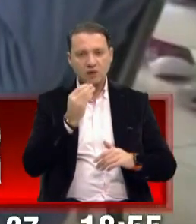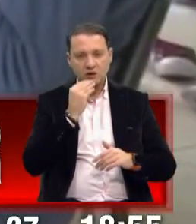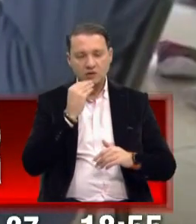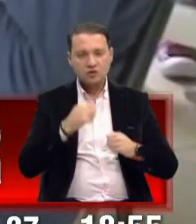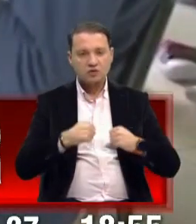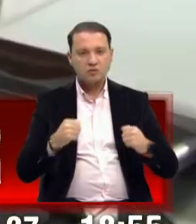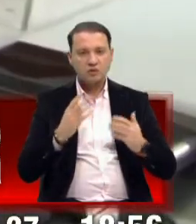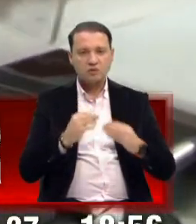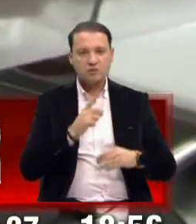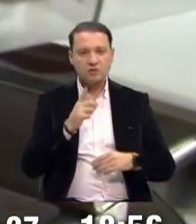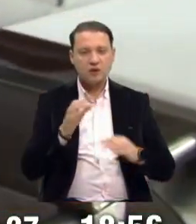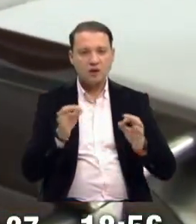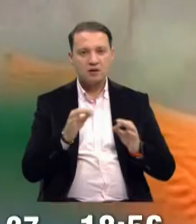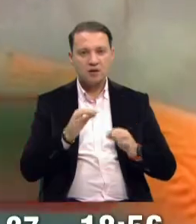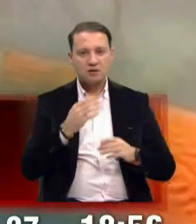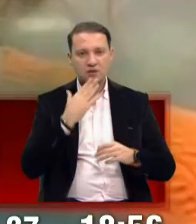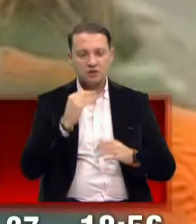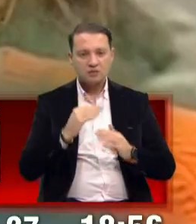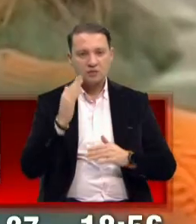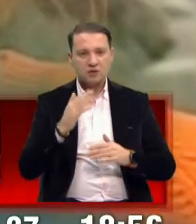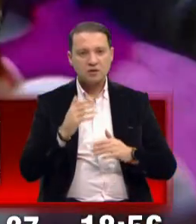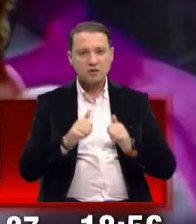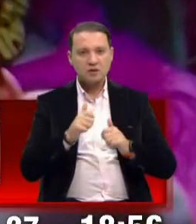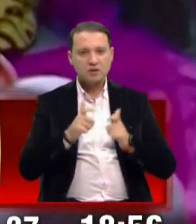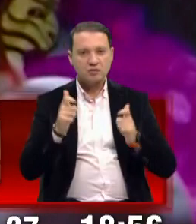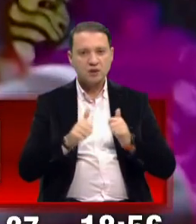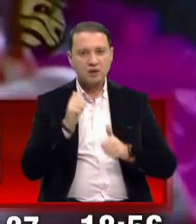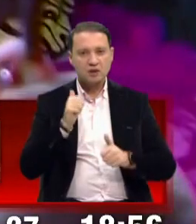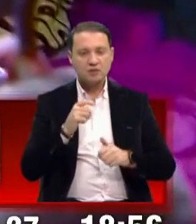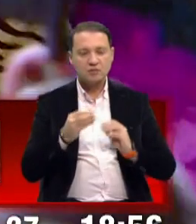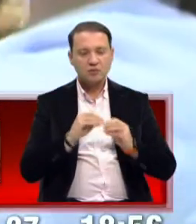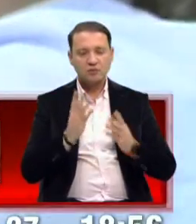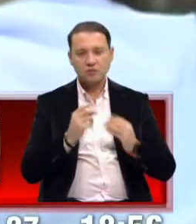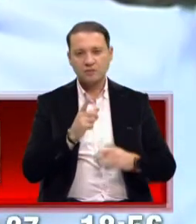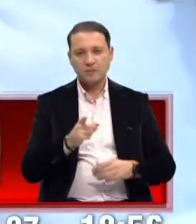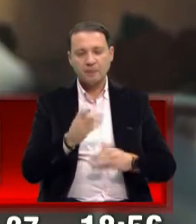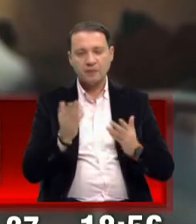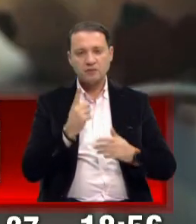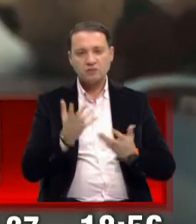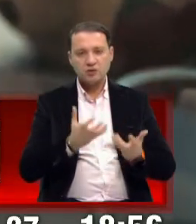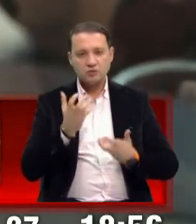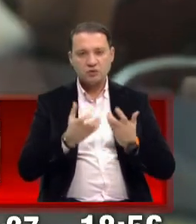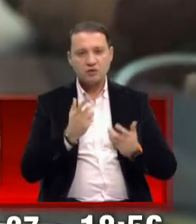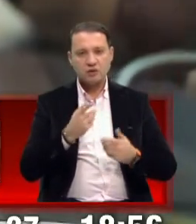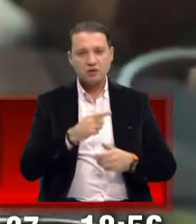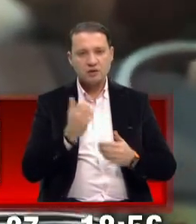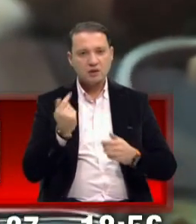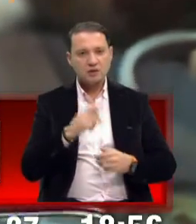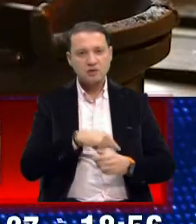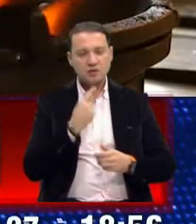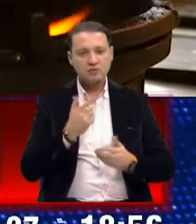obeziteye yol açıyor erken ergenlik gelişme geriliği gibi birçok soruna zemin hazırlıyor nasıl pişiriyoruz kaç derecede